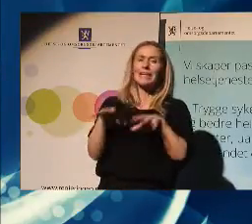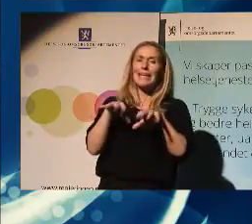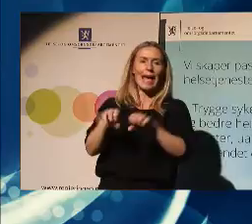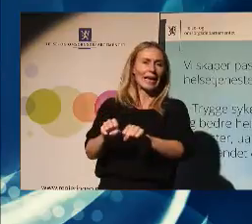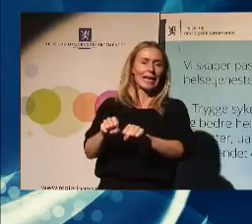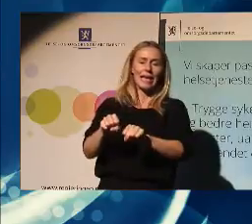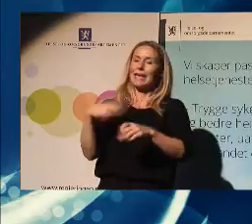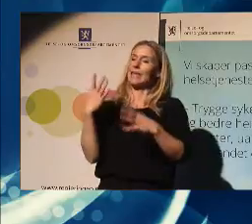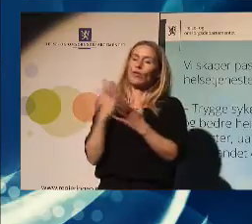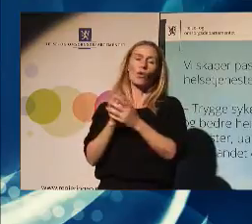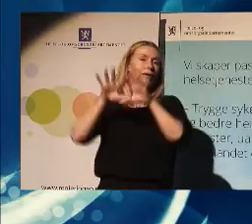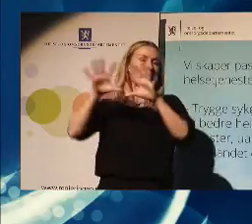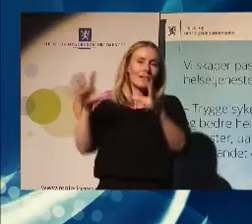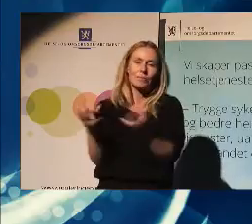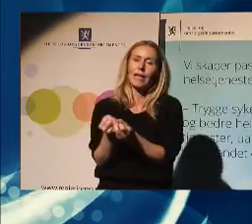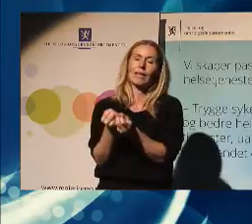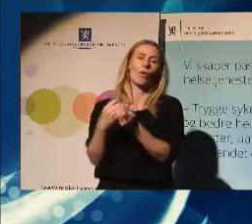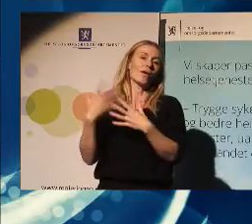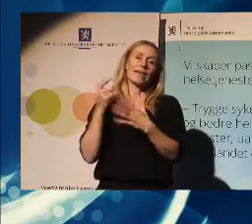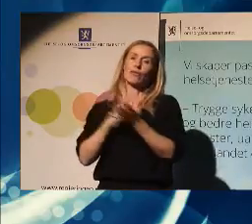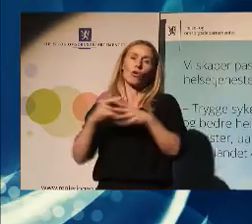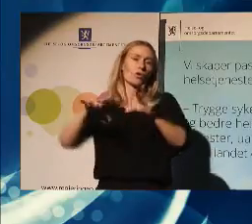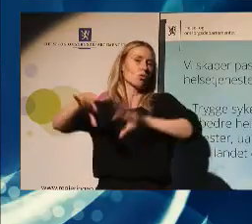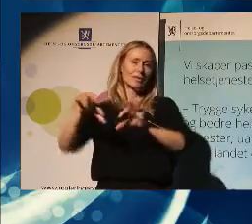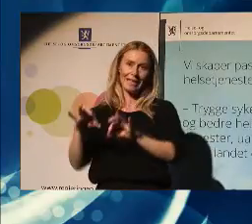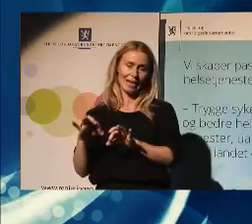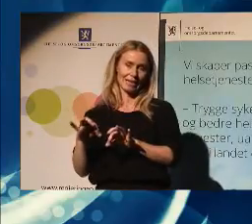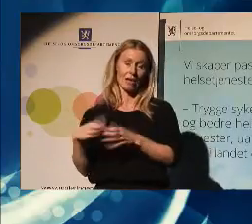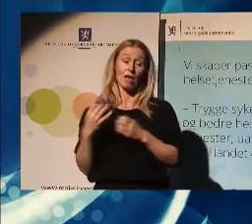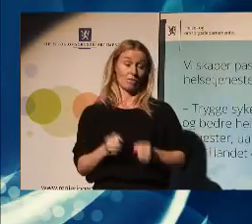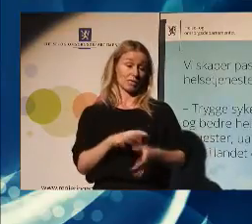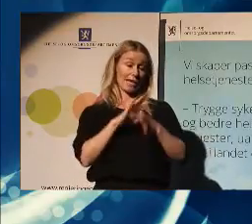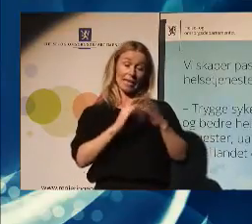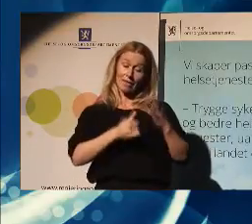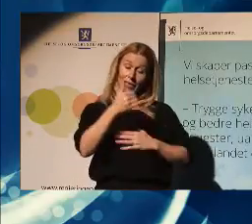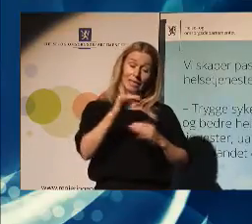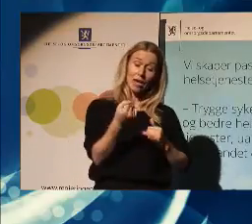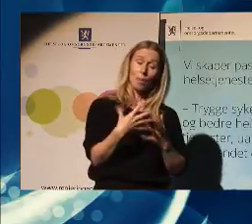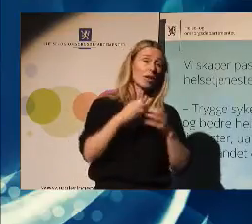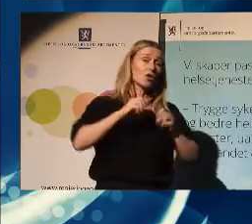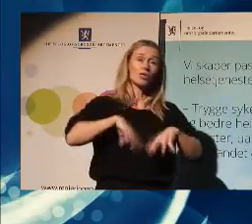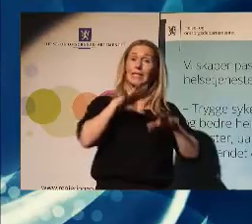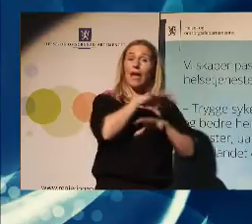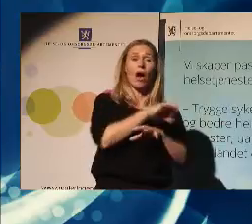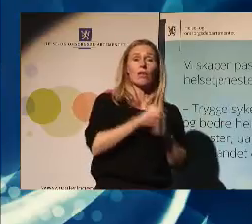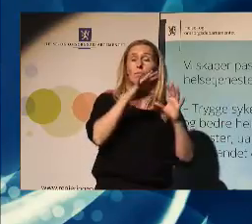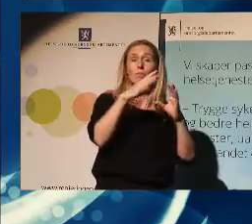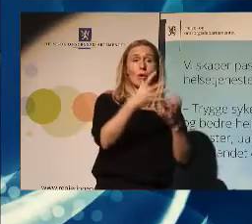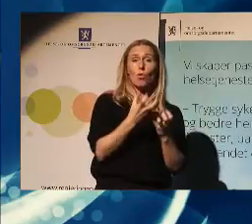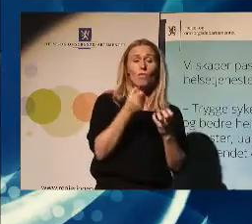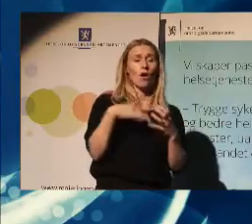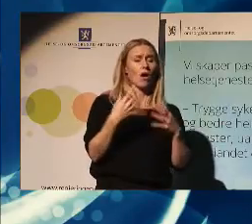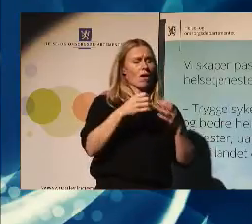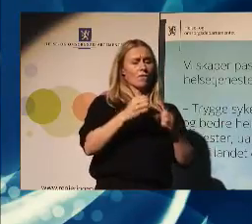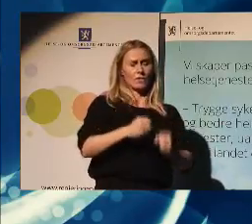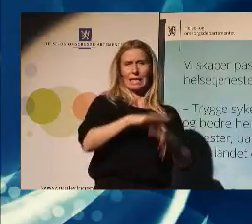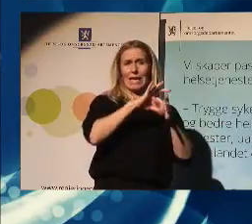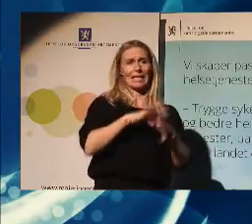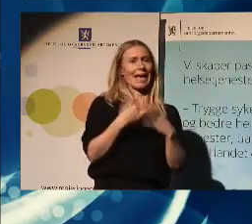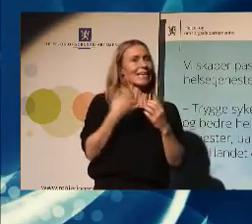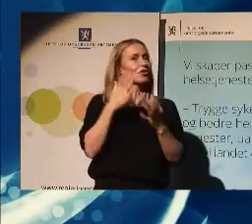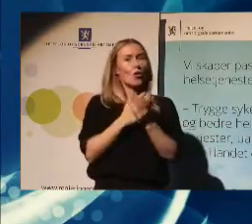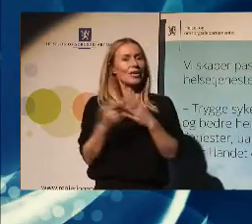for lite koordinert. Fastlegen viktig, men løser ikke alle behov, og det for lite integrert I tjenesten ellers. Så da la vi for første